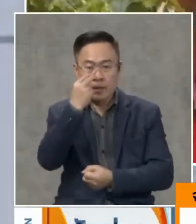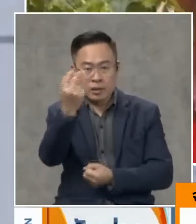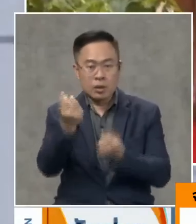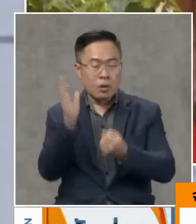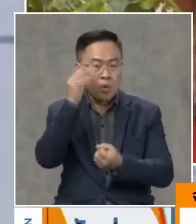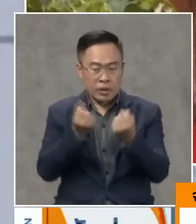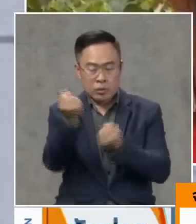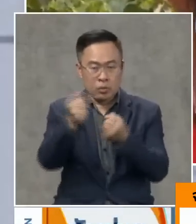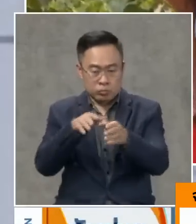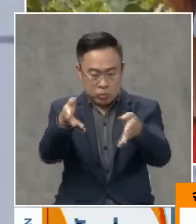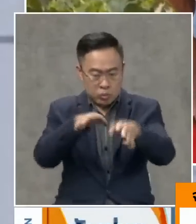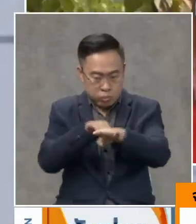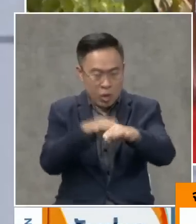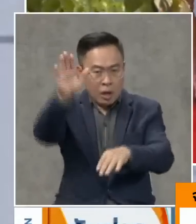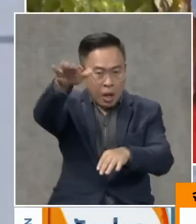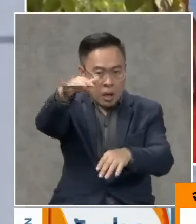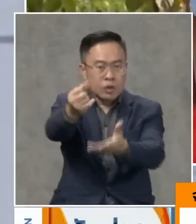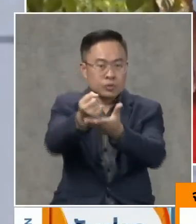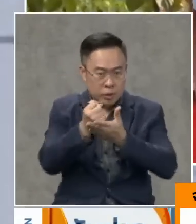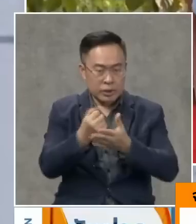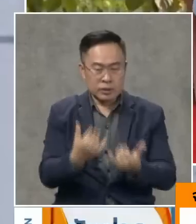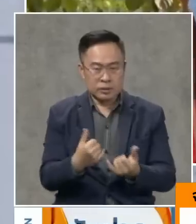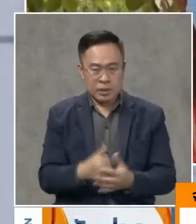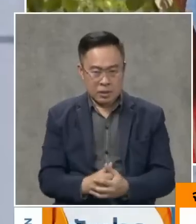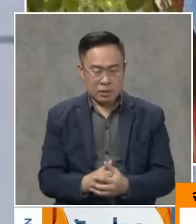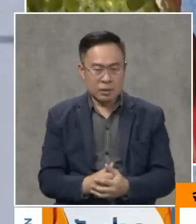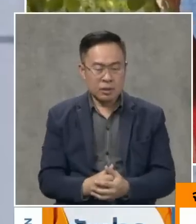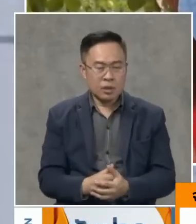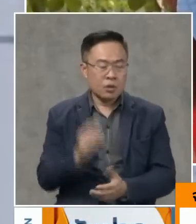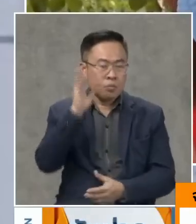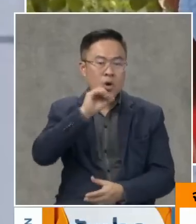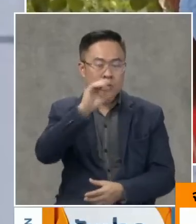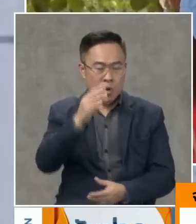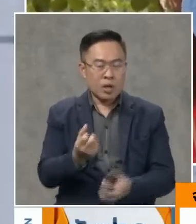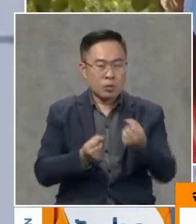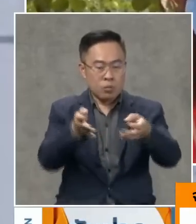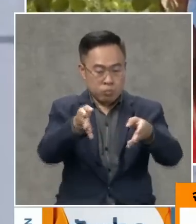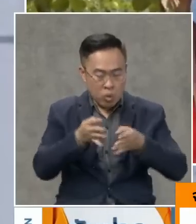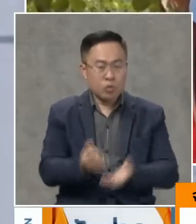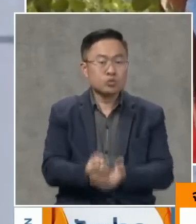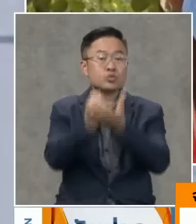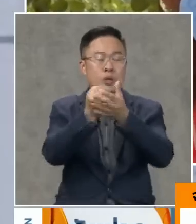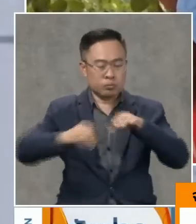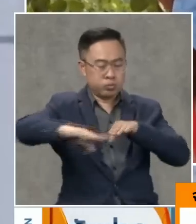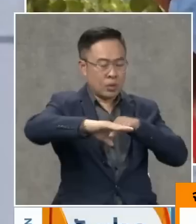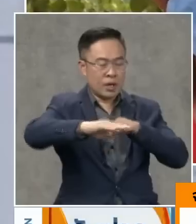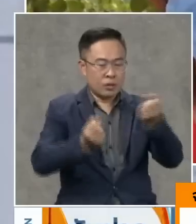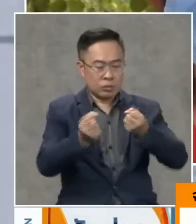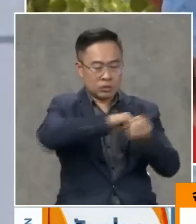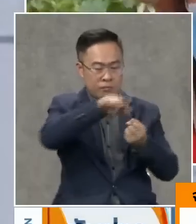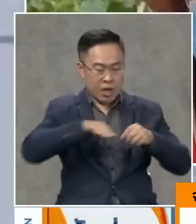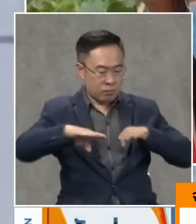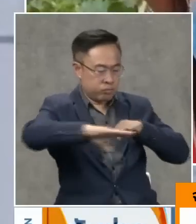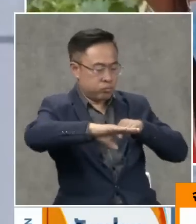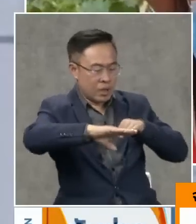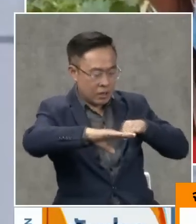บอกว่าจอดหน่อยช่วยหน่อยอะไรเงี้ยแล้วก็บอกให้เขาอ่ะฝังรถกระบะไว้ให้หน่อยเพราะว่าหนูจะพาเด็กกับผู้หญิงเนี่ยไปที่โรงพ